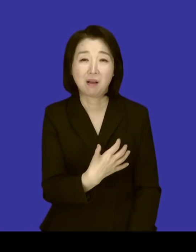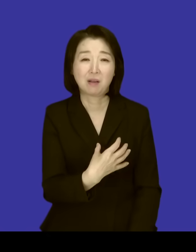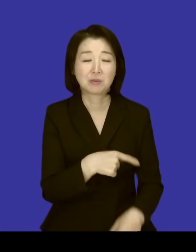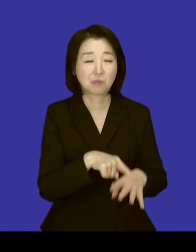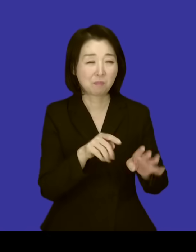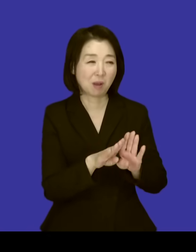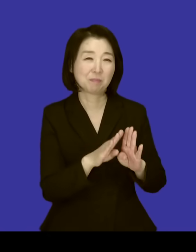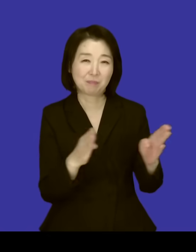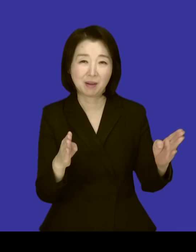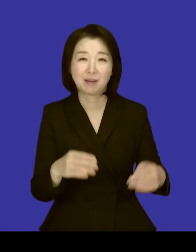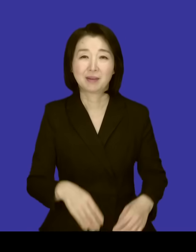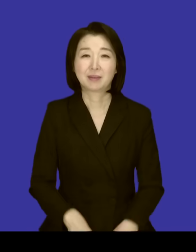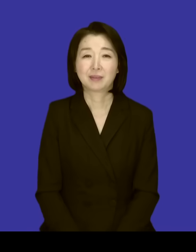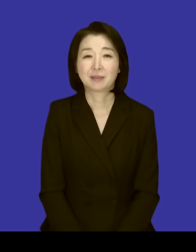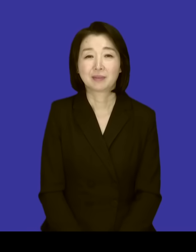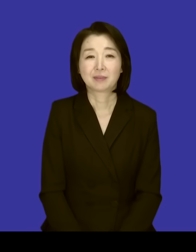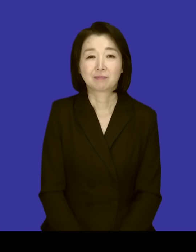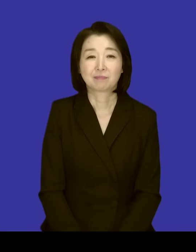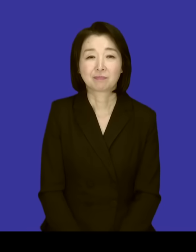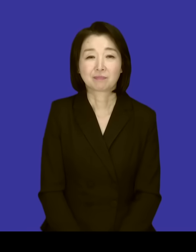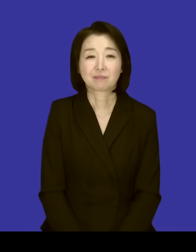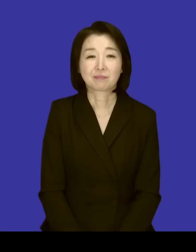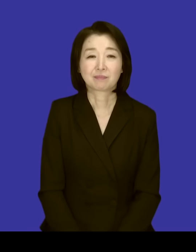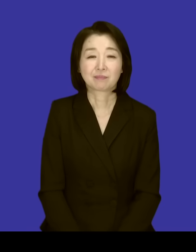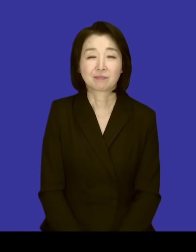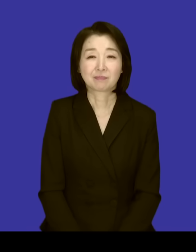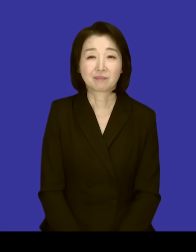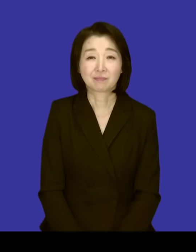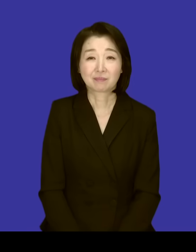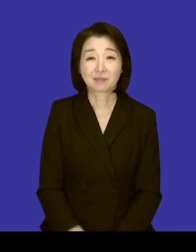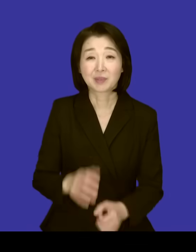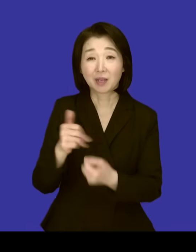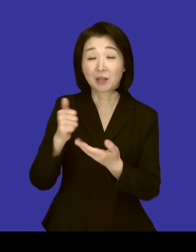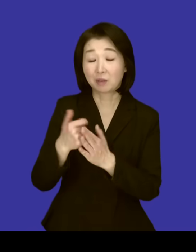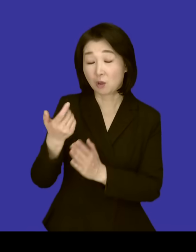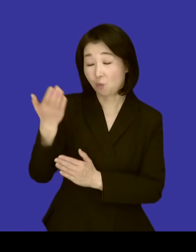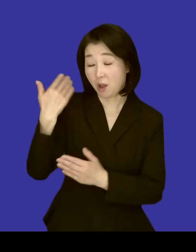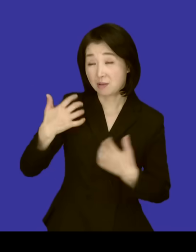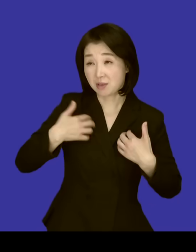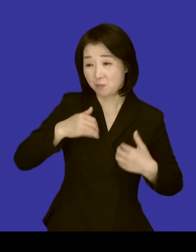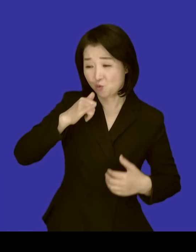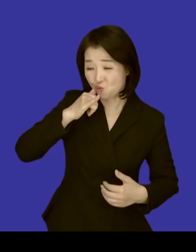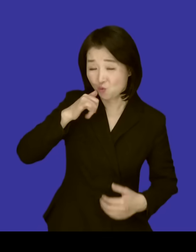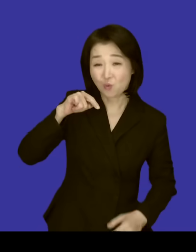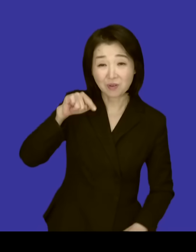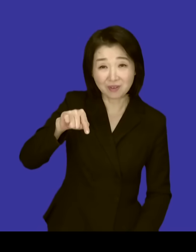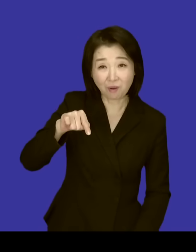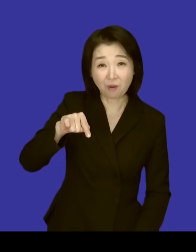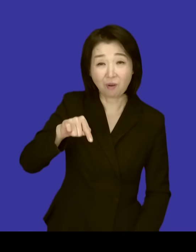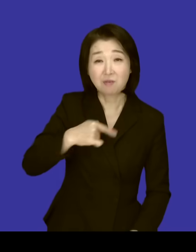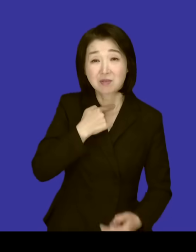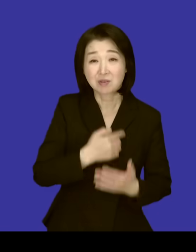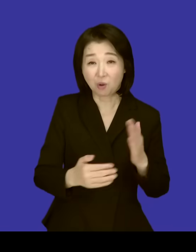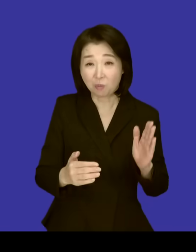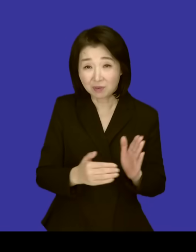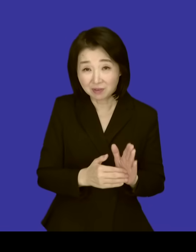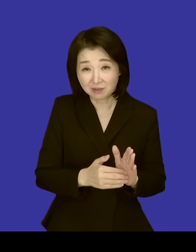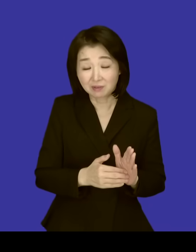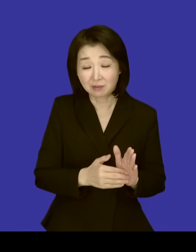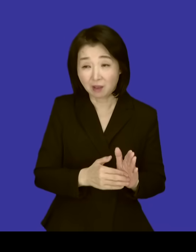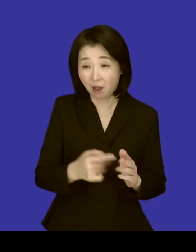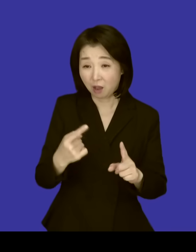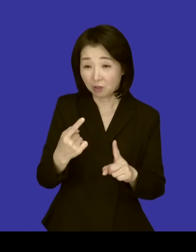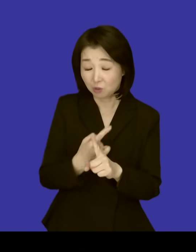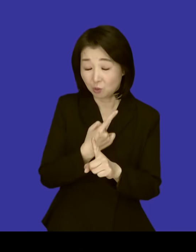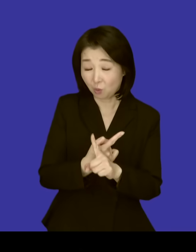마음을 열거든요. 그래서 하나님께서는 이런 과거의 게임 중독 병원까지도 이렇게